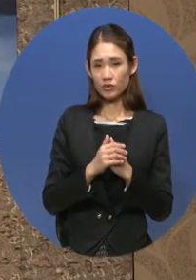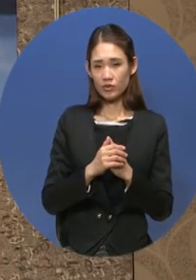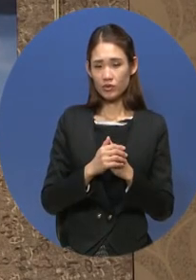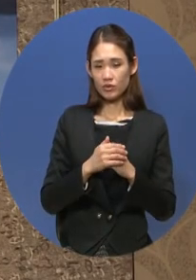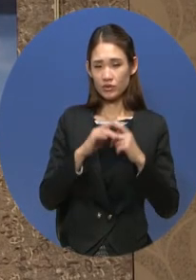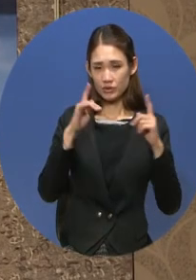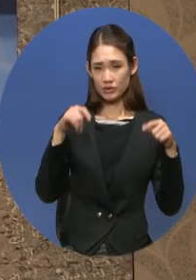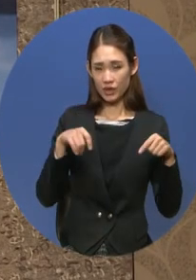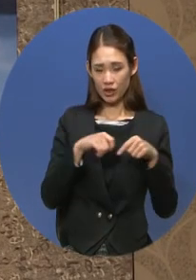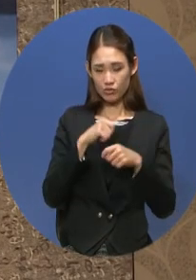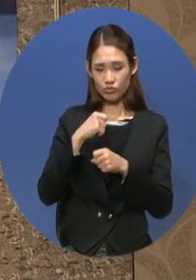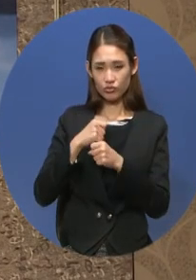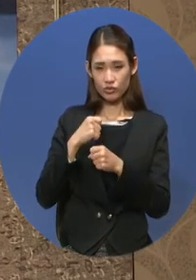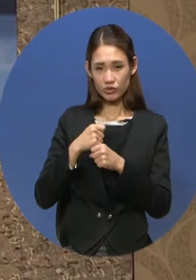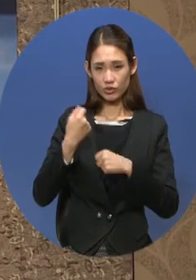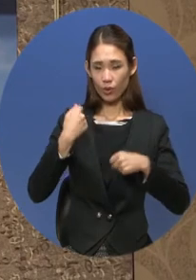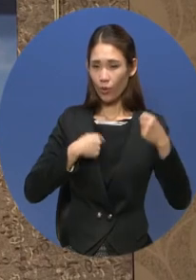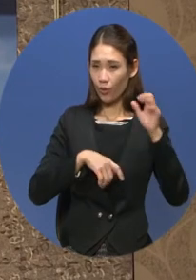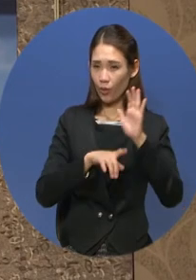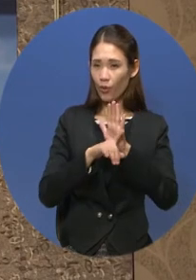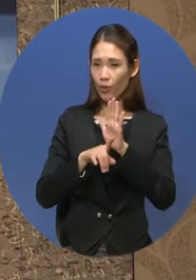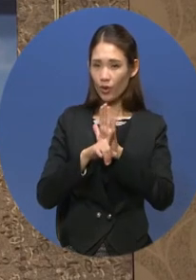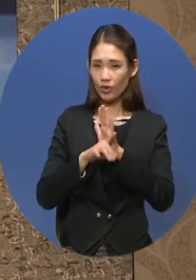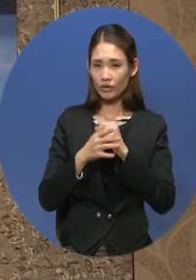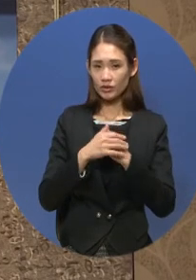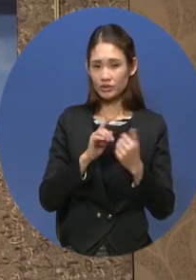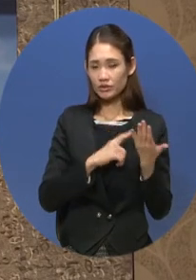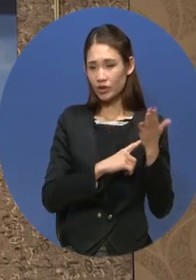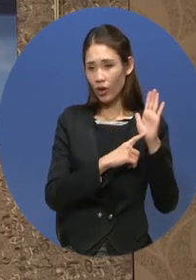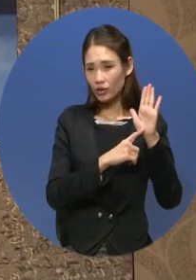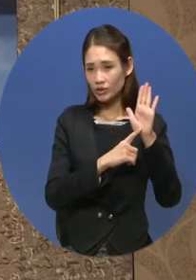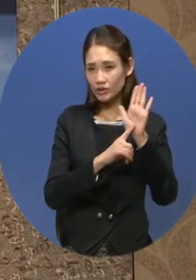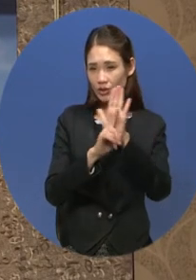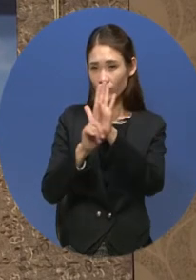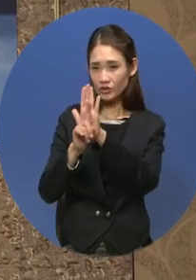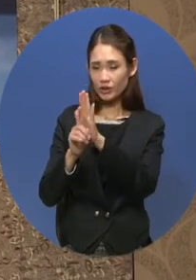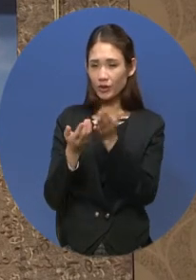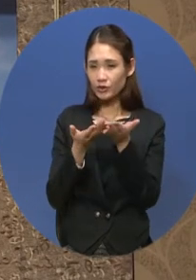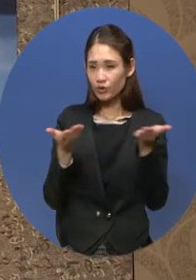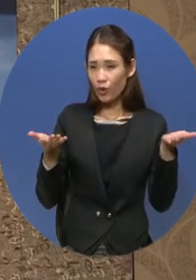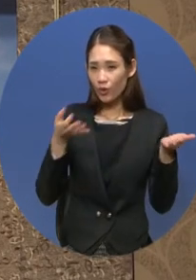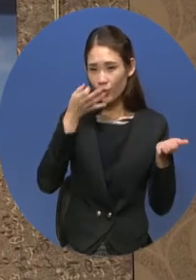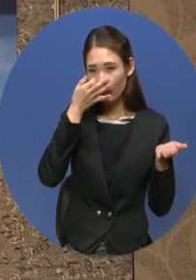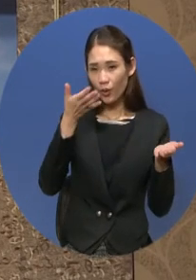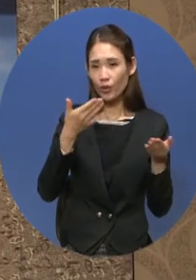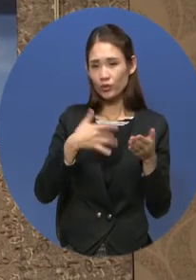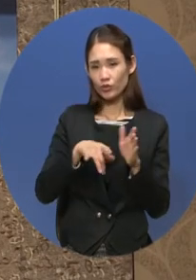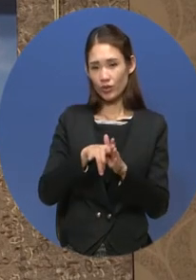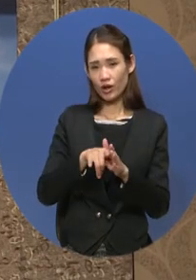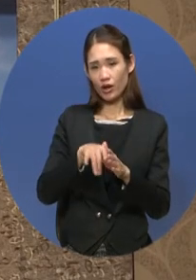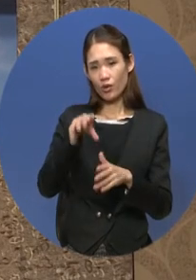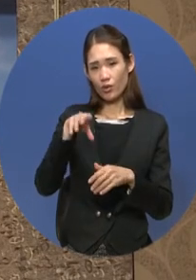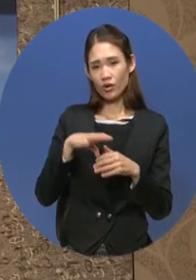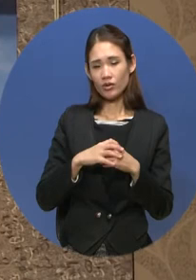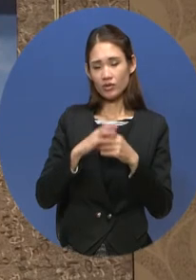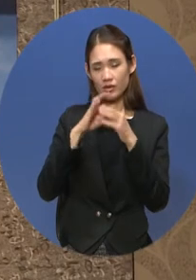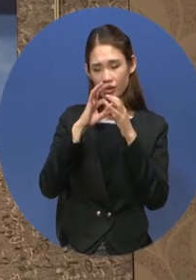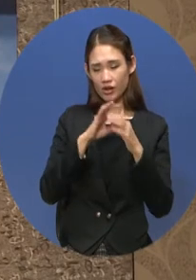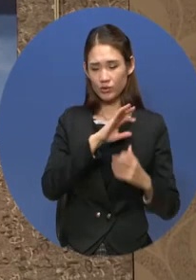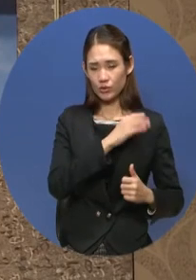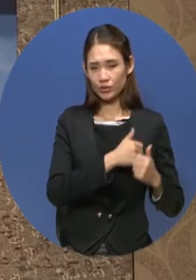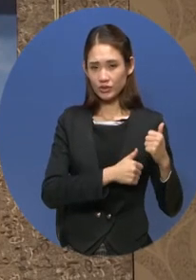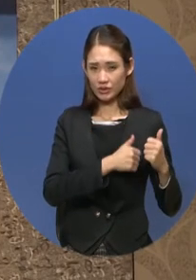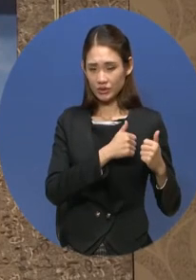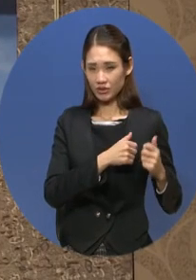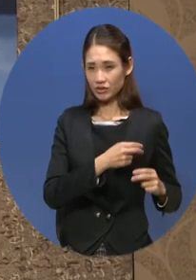본인들이 작품을 만들어서 거기서 공연도 하고 아니면 작품 전시회도 하고 하면서 계속해서 실력을 좀